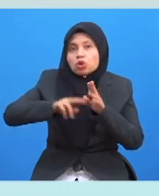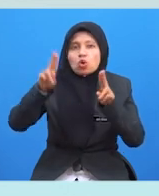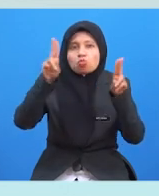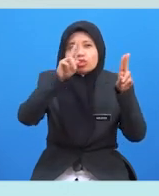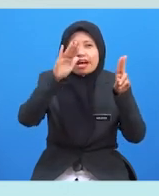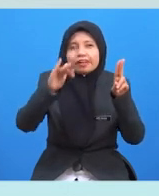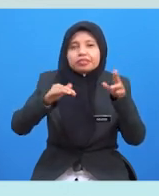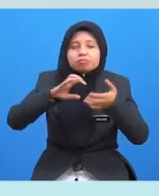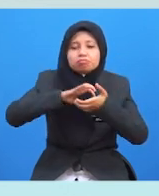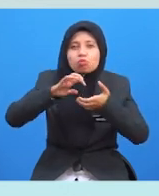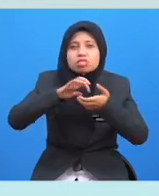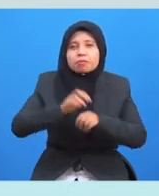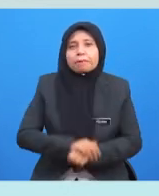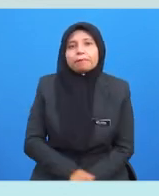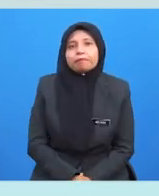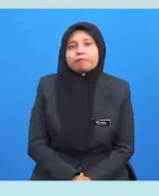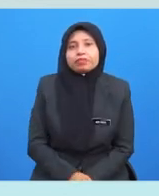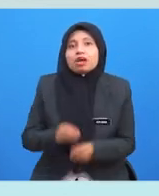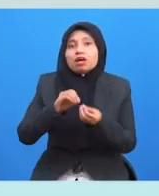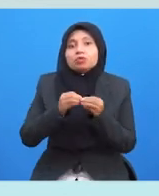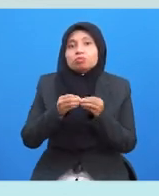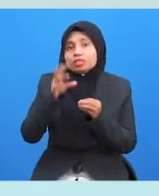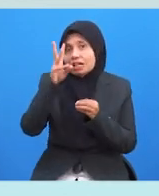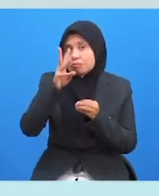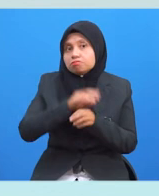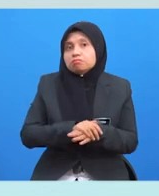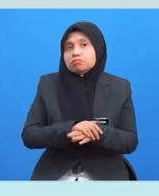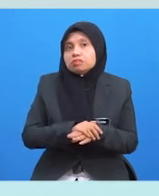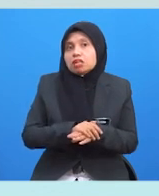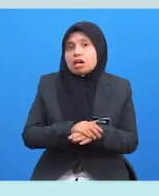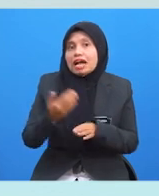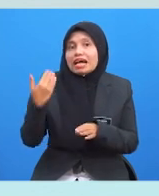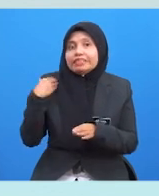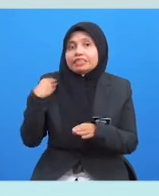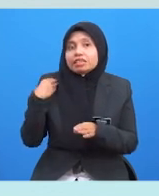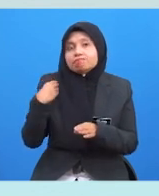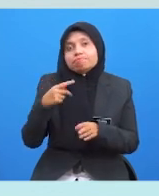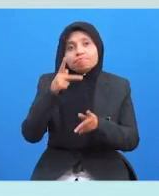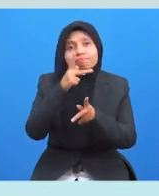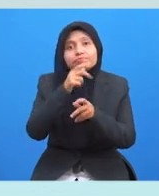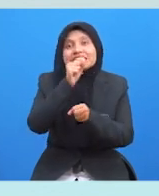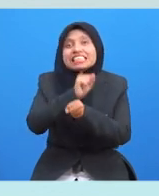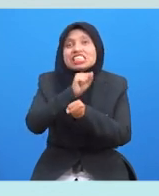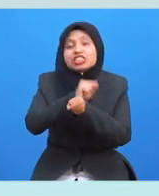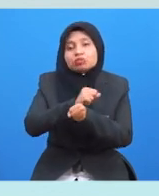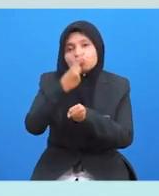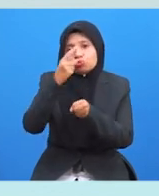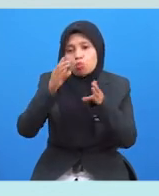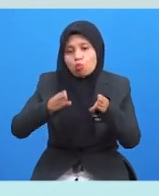pencemaran udara. Yang keenam, mewujudkan peluang